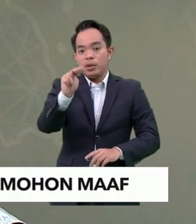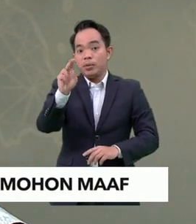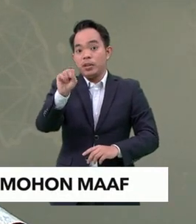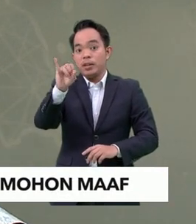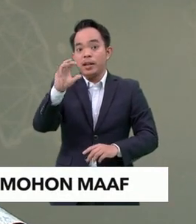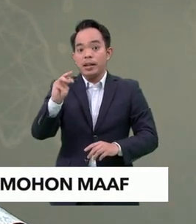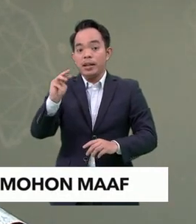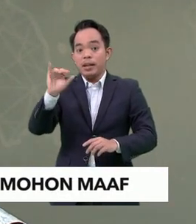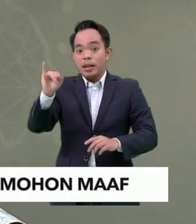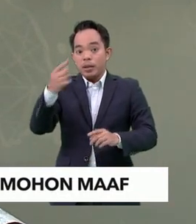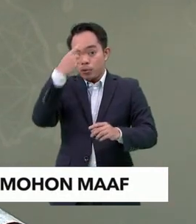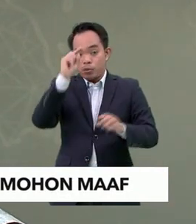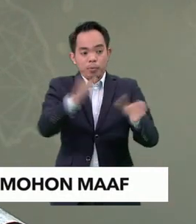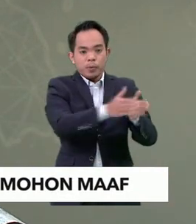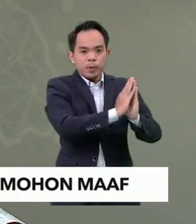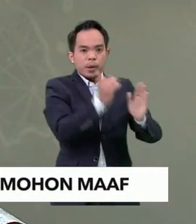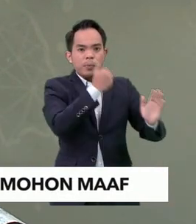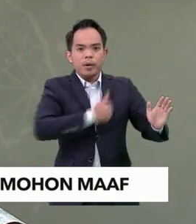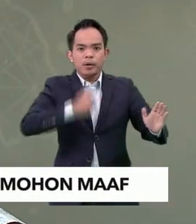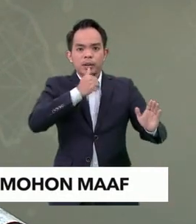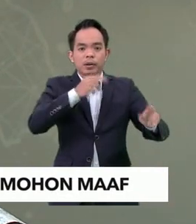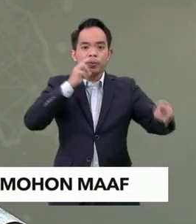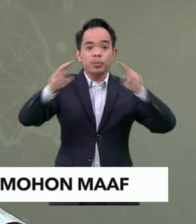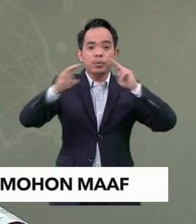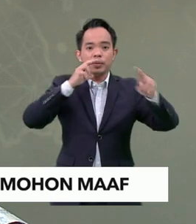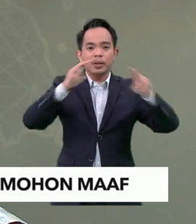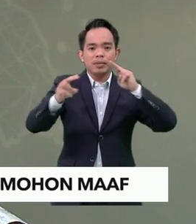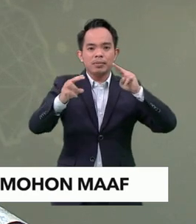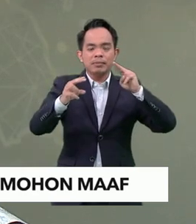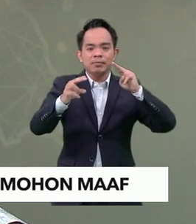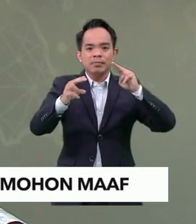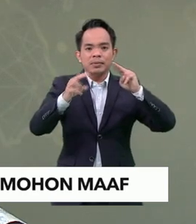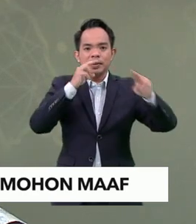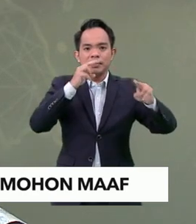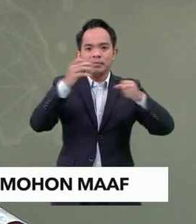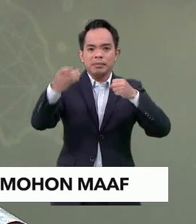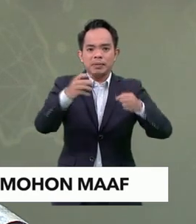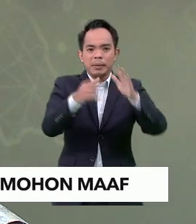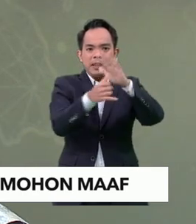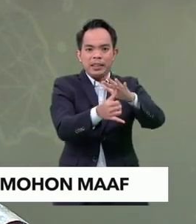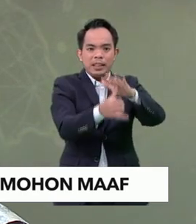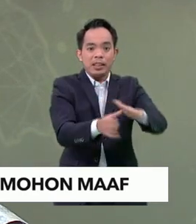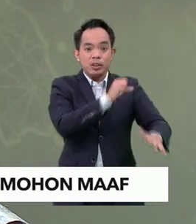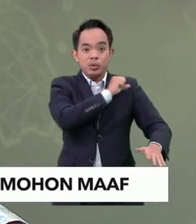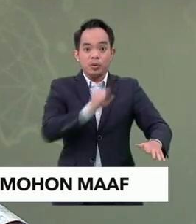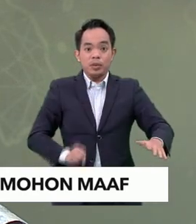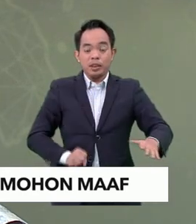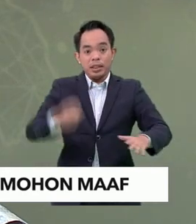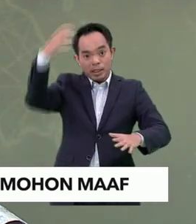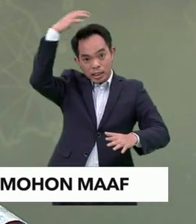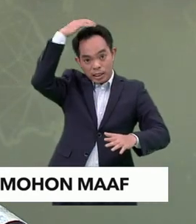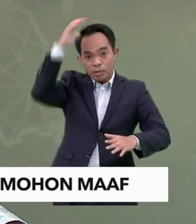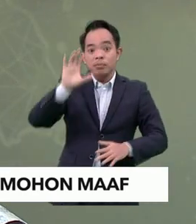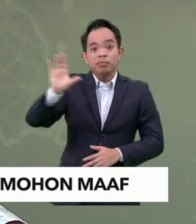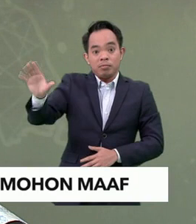terbuka berhubung isu mengeluarkan kenyataan yang di dakwa memperlekihkan Sultan selango bagi mereka kenyataan